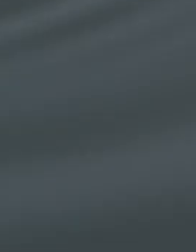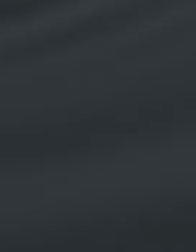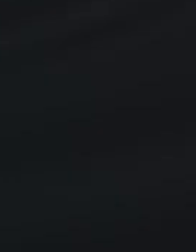구두도 해서 신기고, 그런데